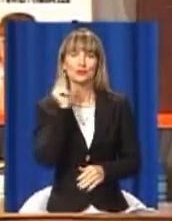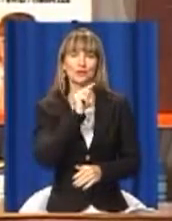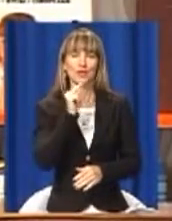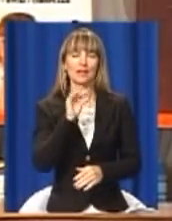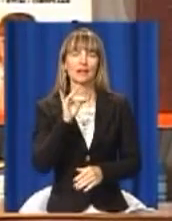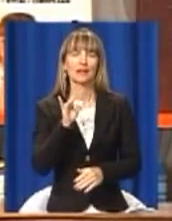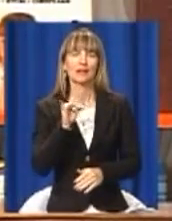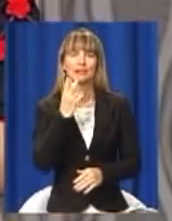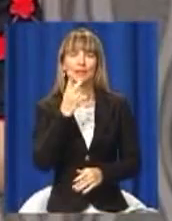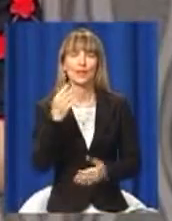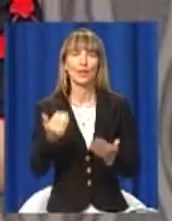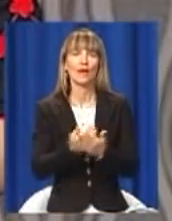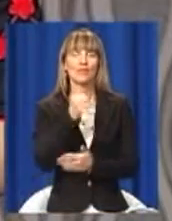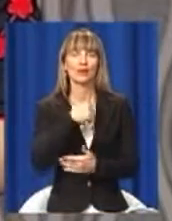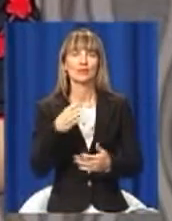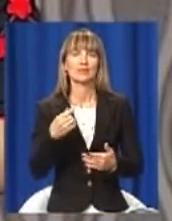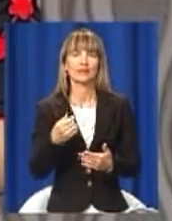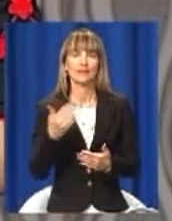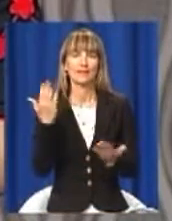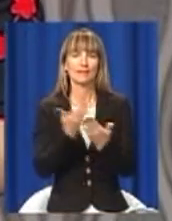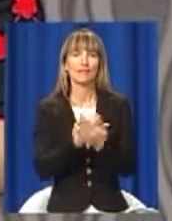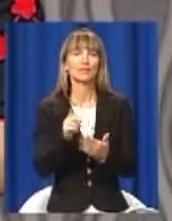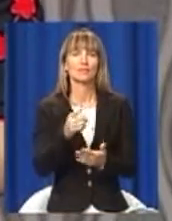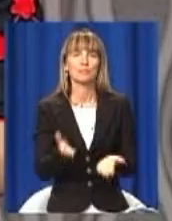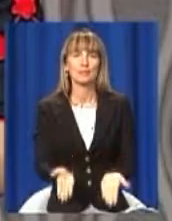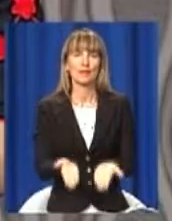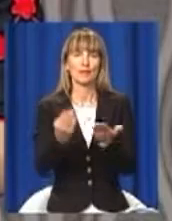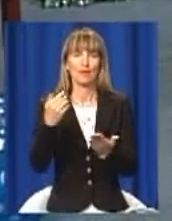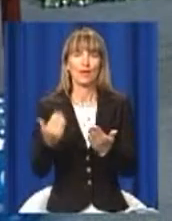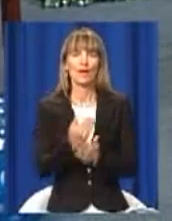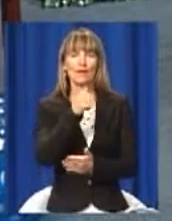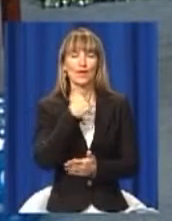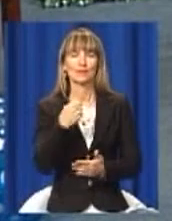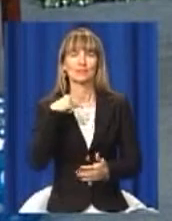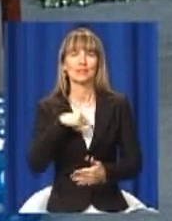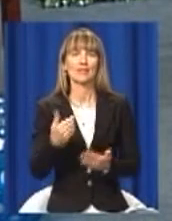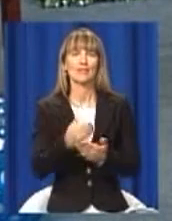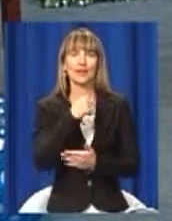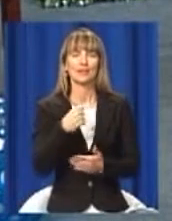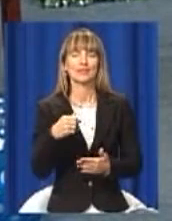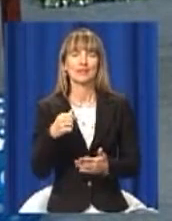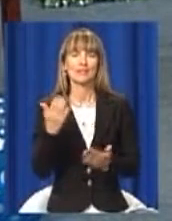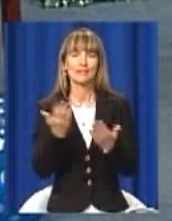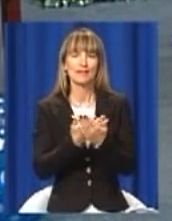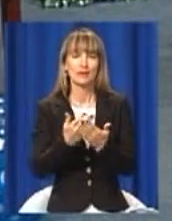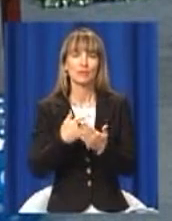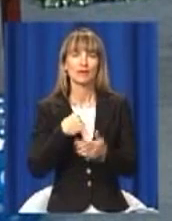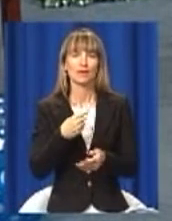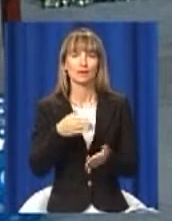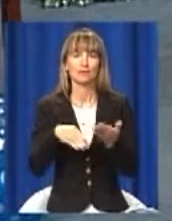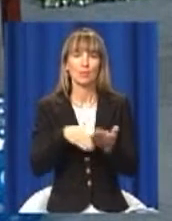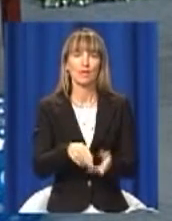дивлюсь новорічні фільми. А що тобі взагалі підіймає новорічний настрій? Новорічні фільми, я допомагаю мамі готувати новорічні